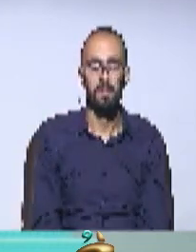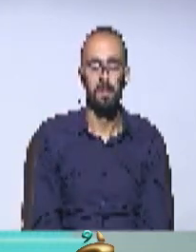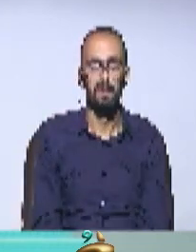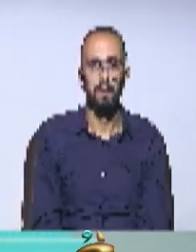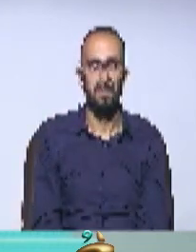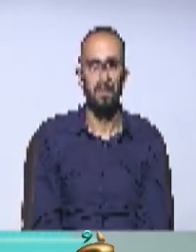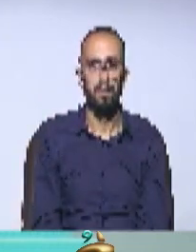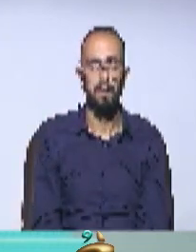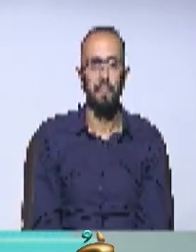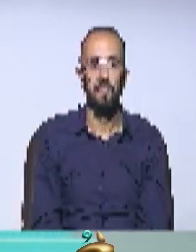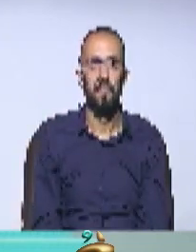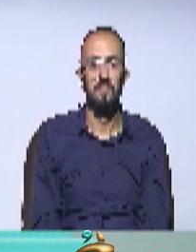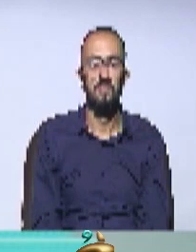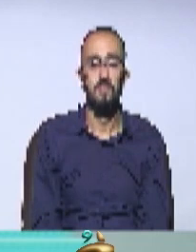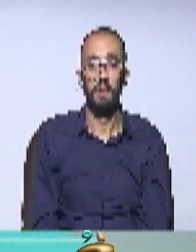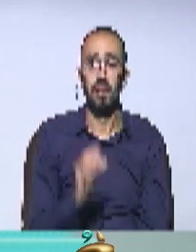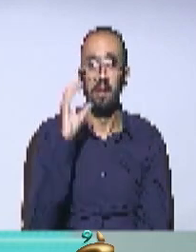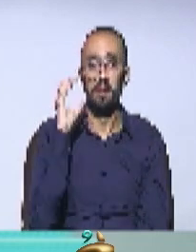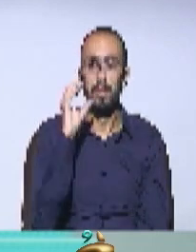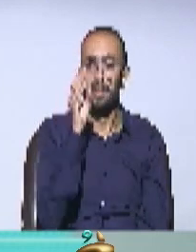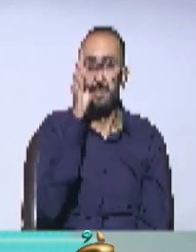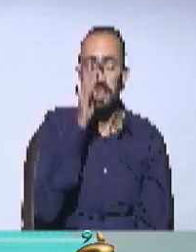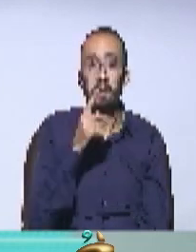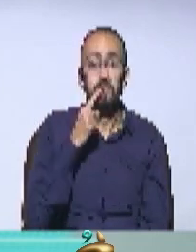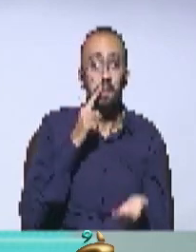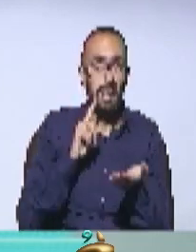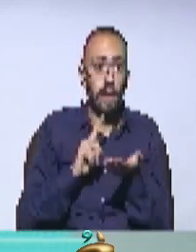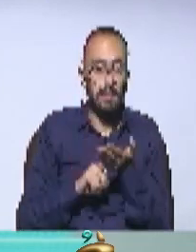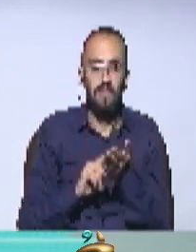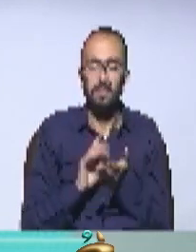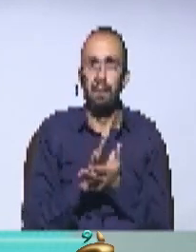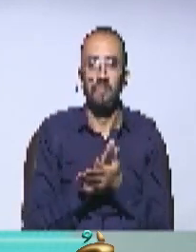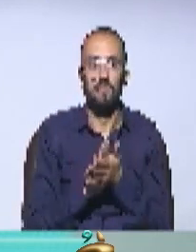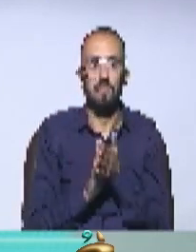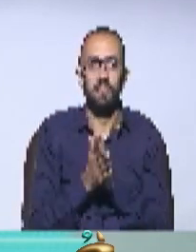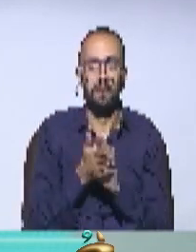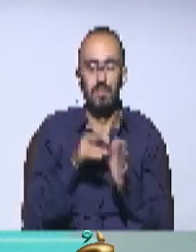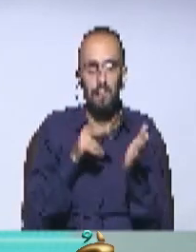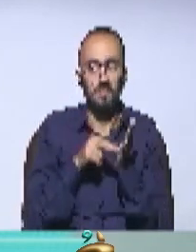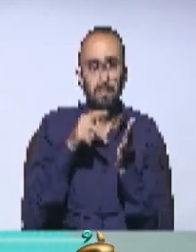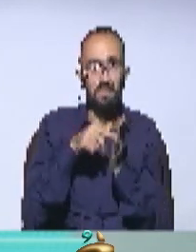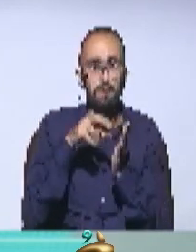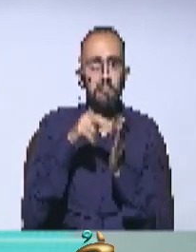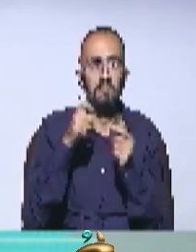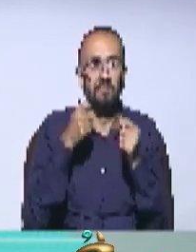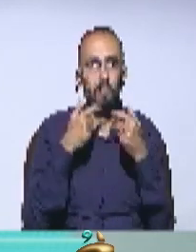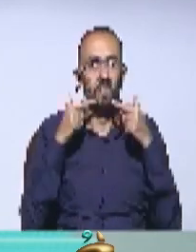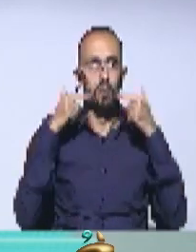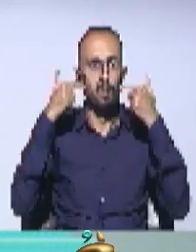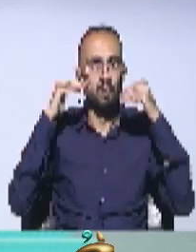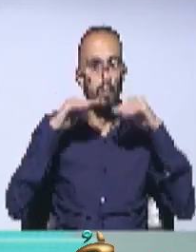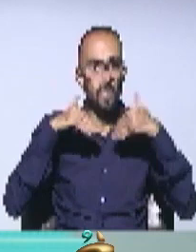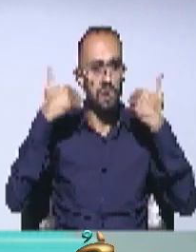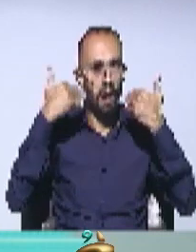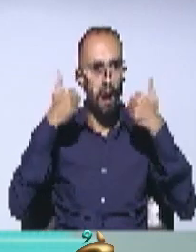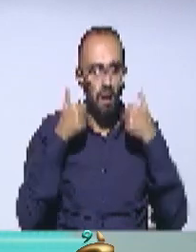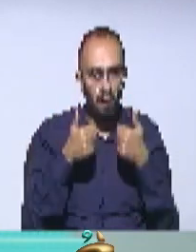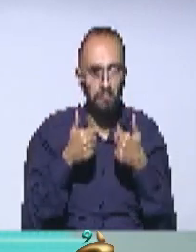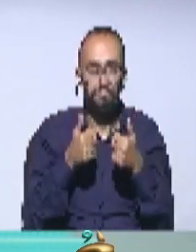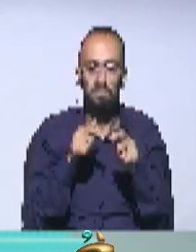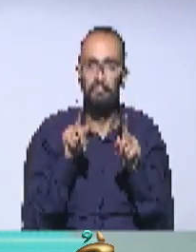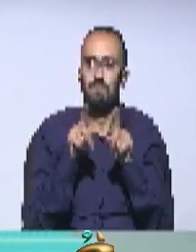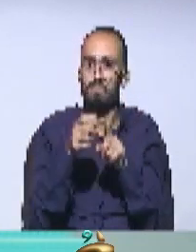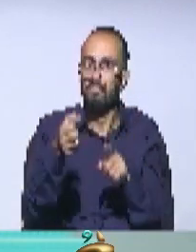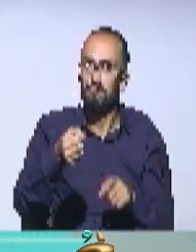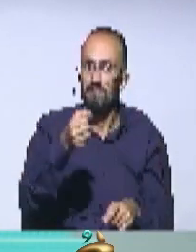الكبير. وكان الرئيس الحقيقة يمضي مبتسما ويصافح